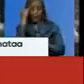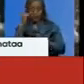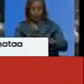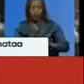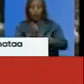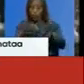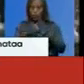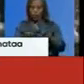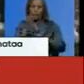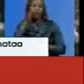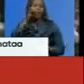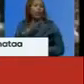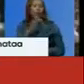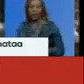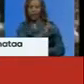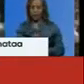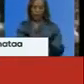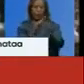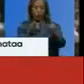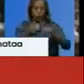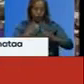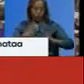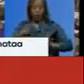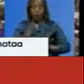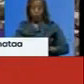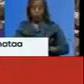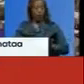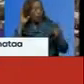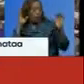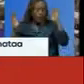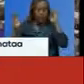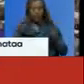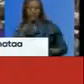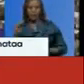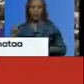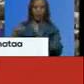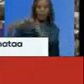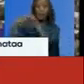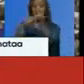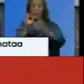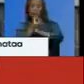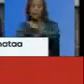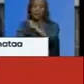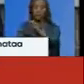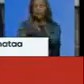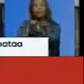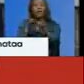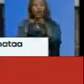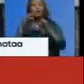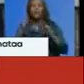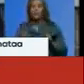ልዩነት እርግማን አይደለም። ልዩነት እንዳለ ሆኖ መደማመጥና በመርህ ላይ ተመስርተን መግባባት